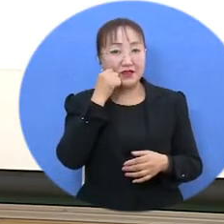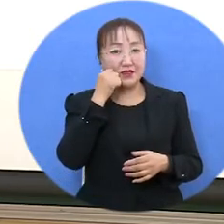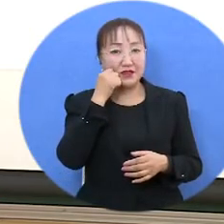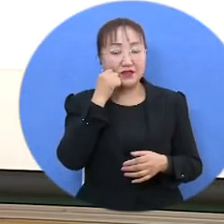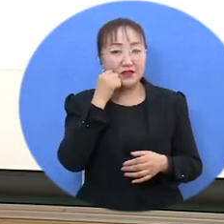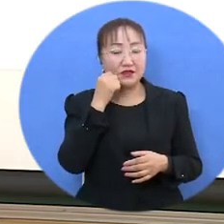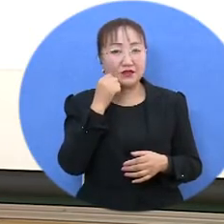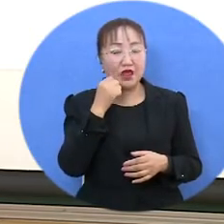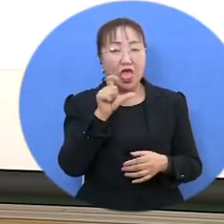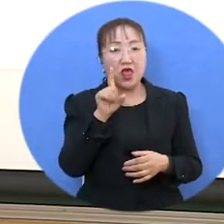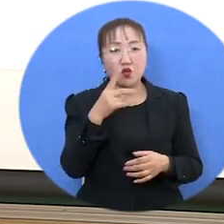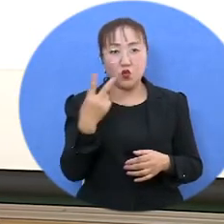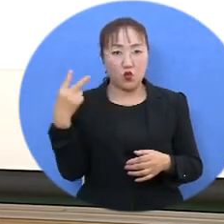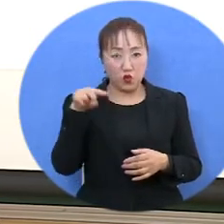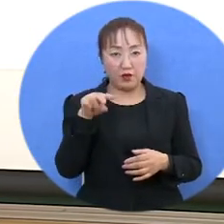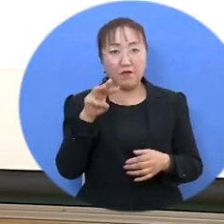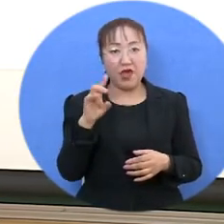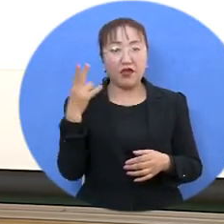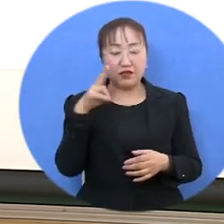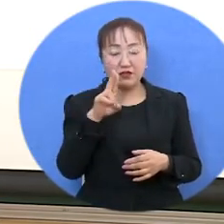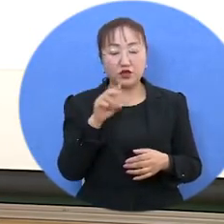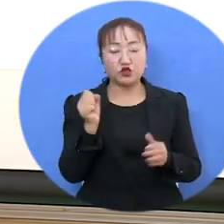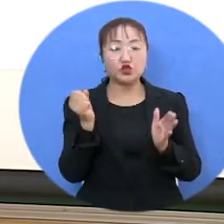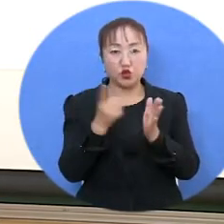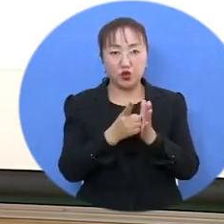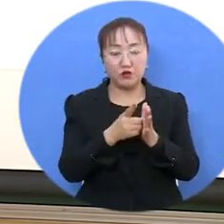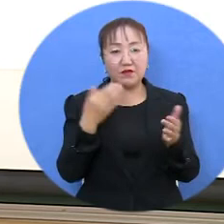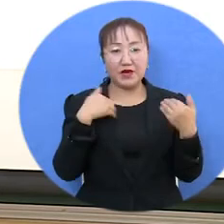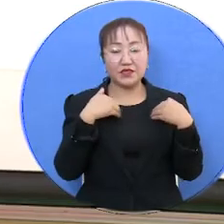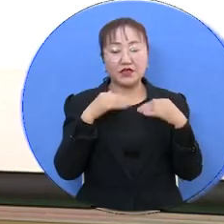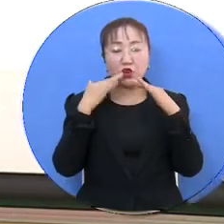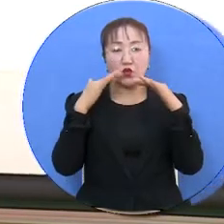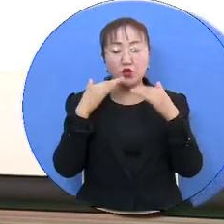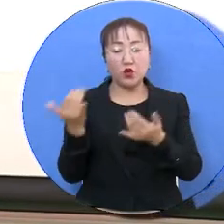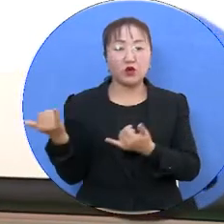хөдөлгөөнөөс гадна эрүүл мэнд маш их чухал. За тэгэхээр эрүүл мэндийн багшийнхаа зөвлөмжийг хүргэе яа хүүхдүүдээ.